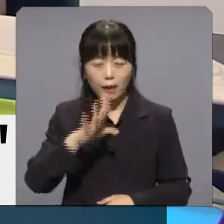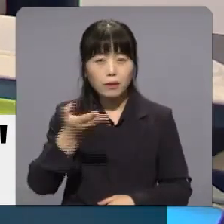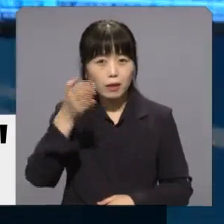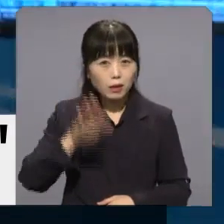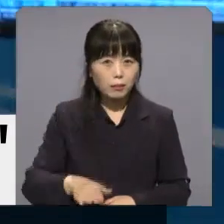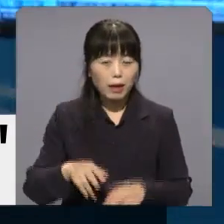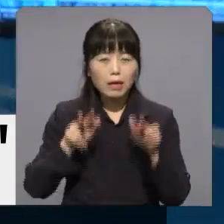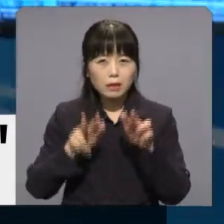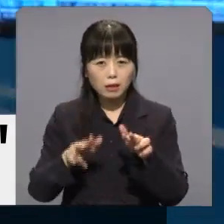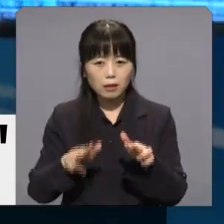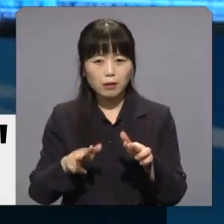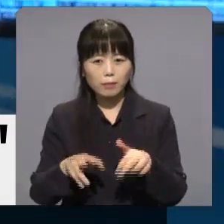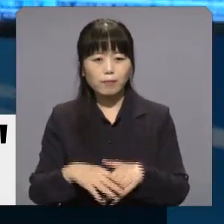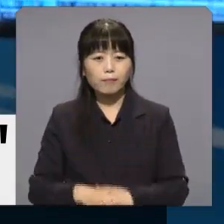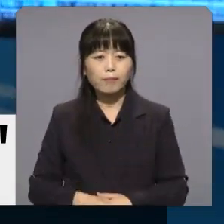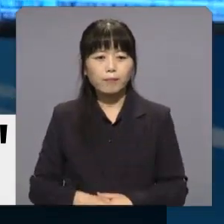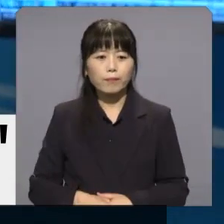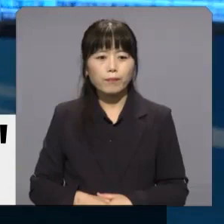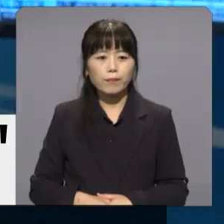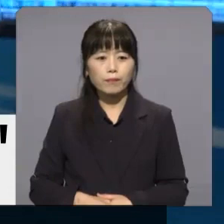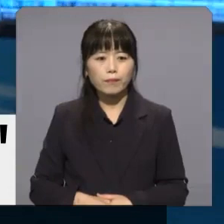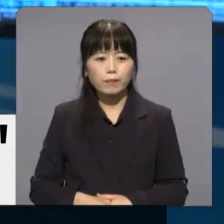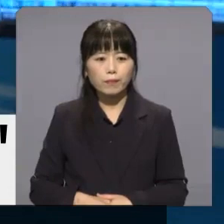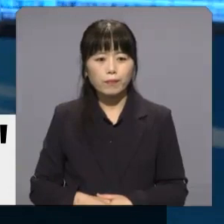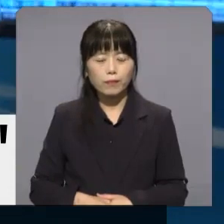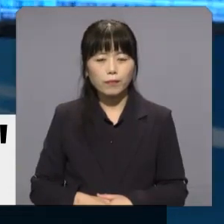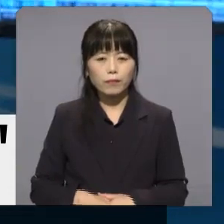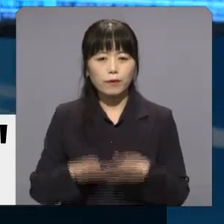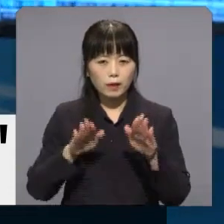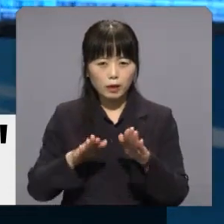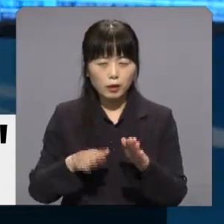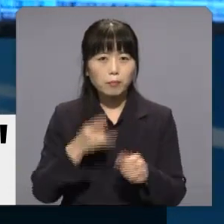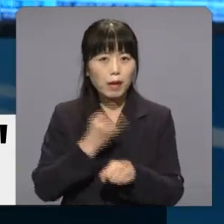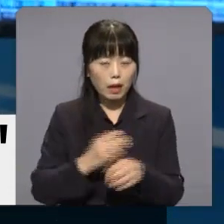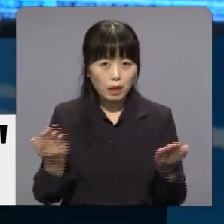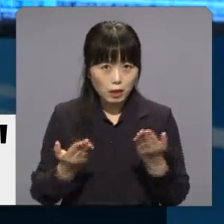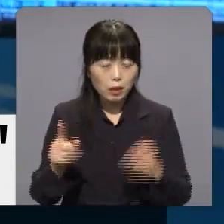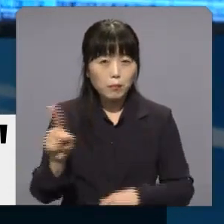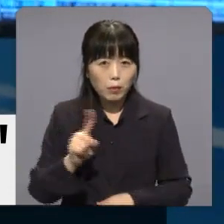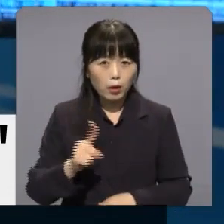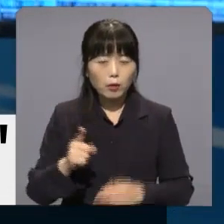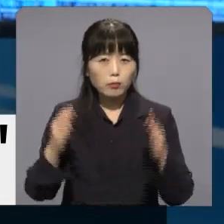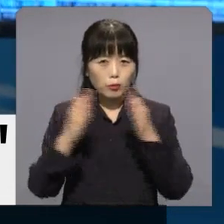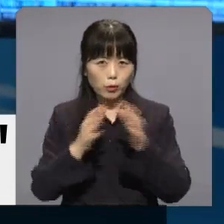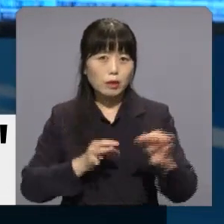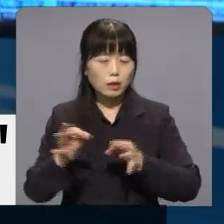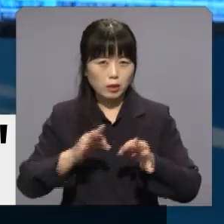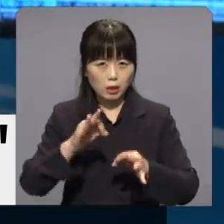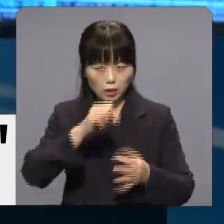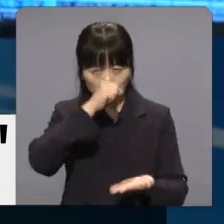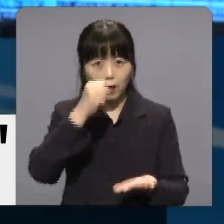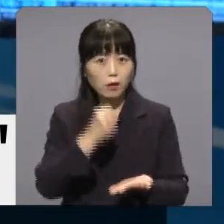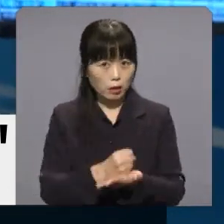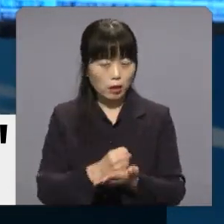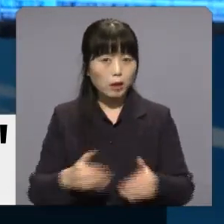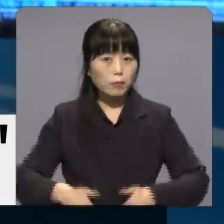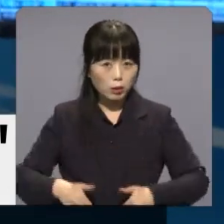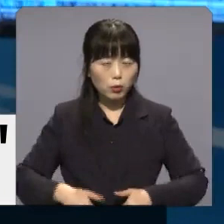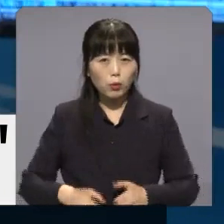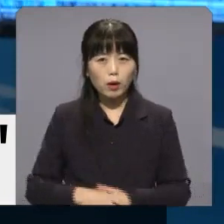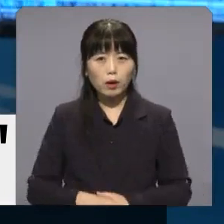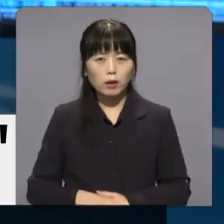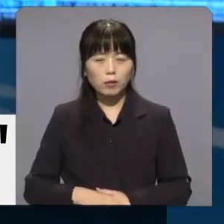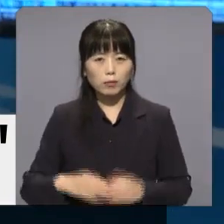지금 현재 에 사실 우리가 해야 될 것은 부동산 시장의 정성 하거든요 예 그렇다면